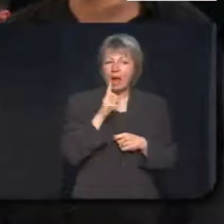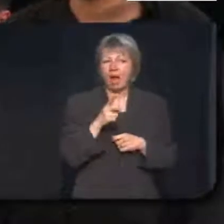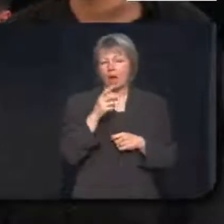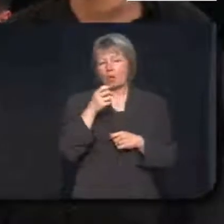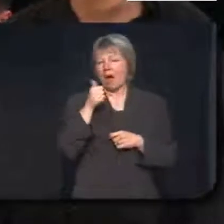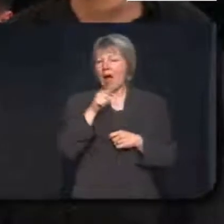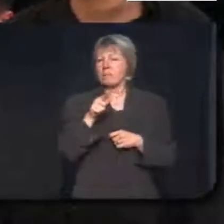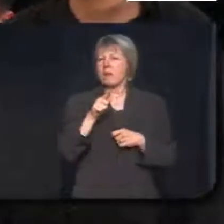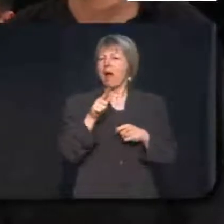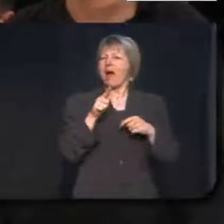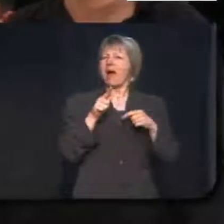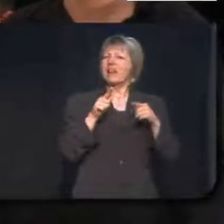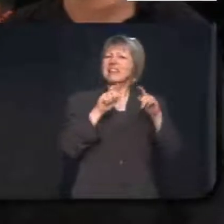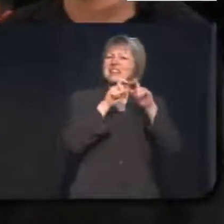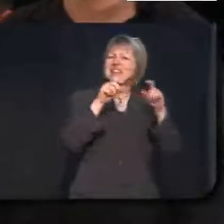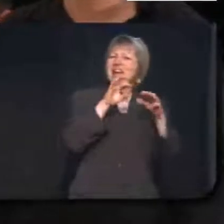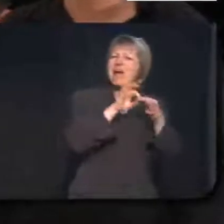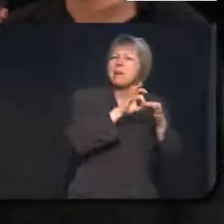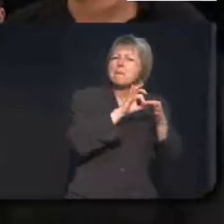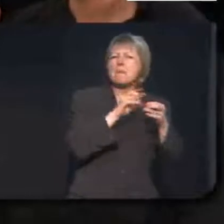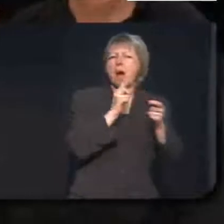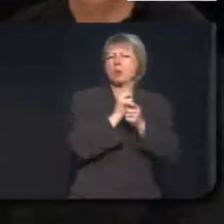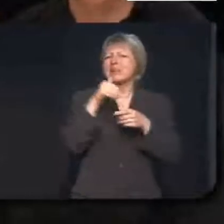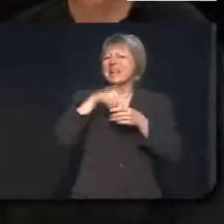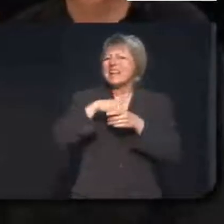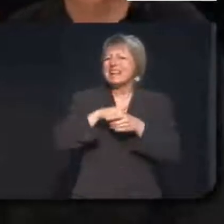abgrenzen das können wir damit tun